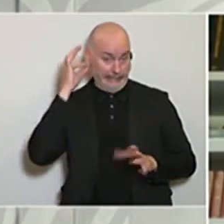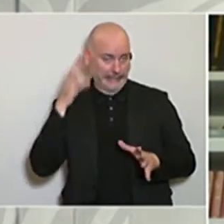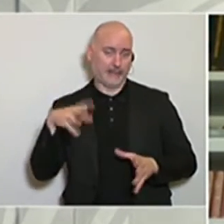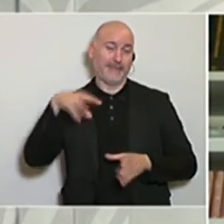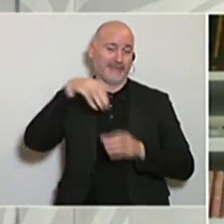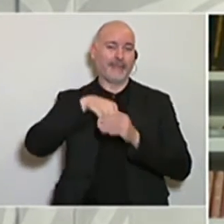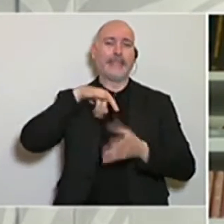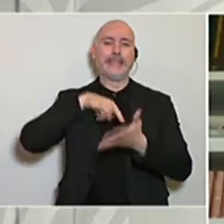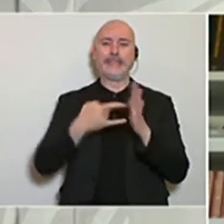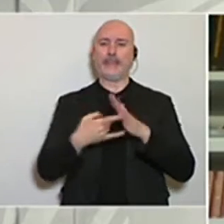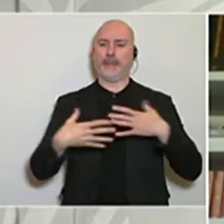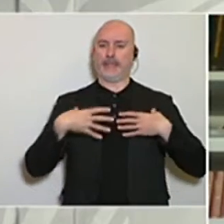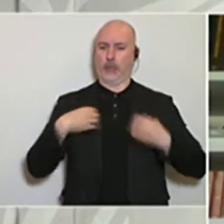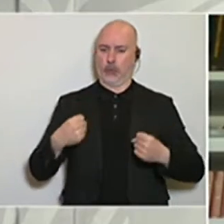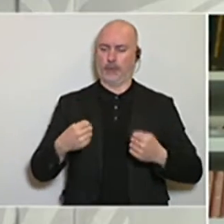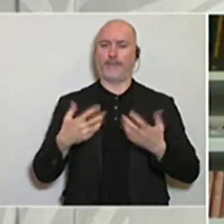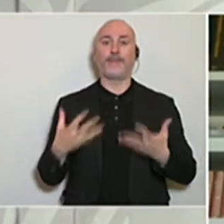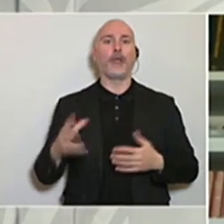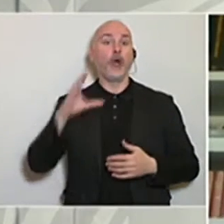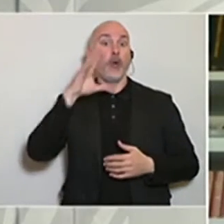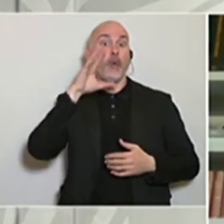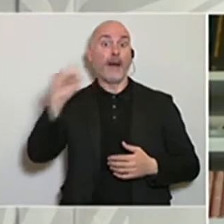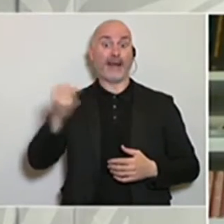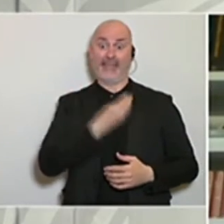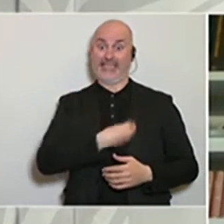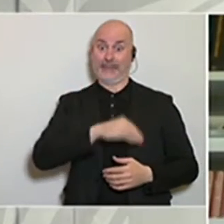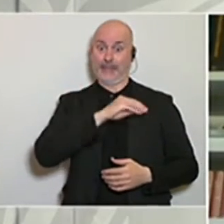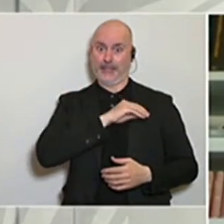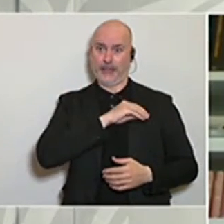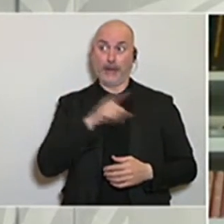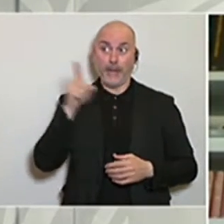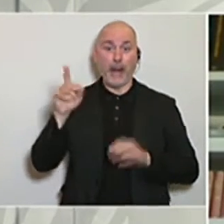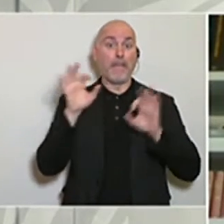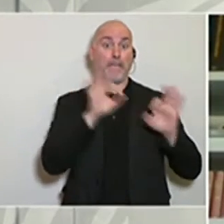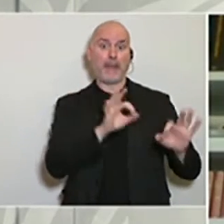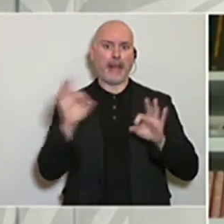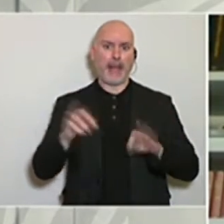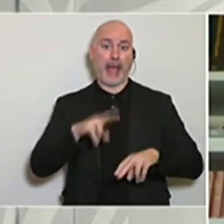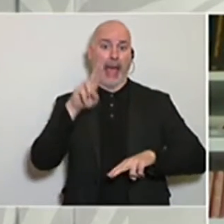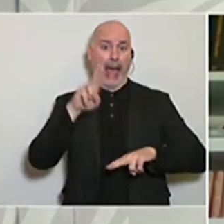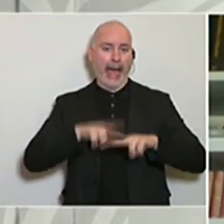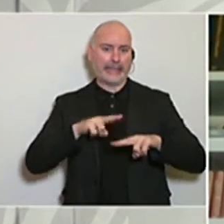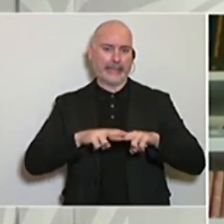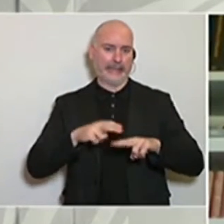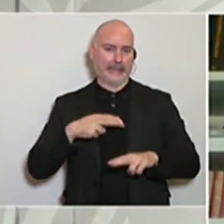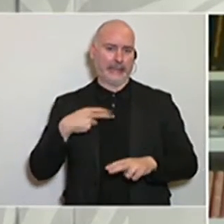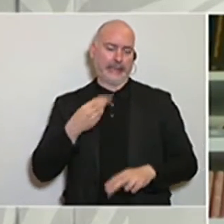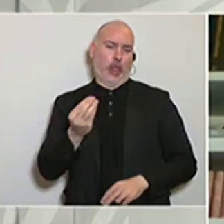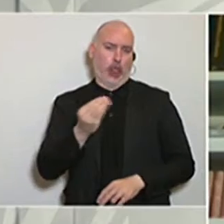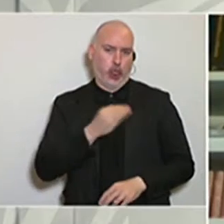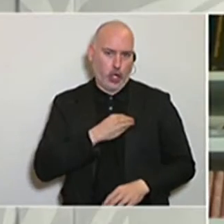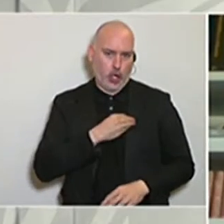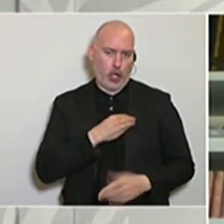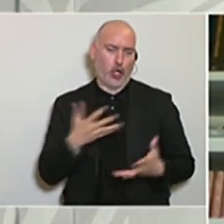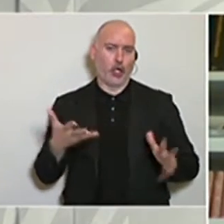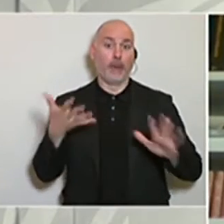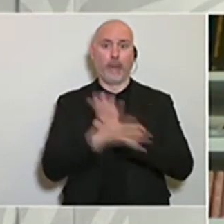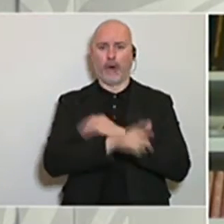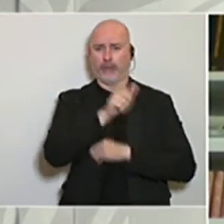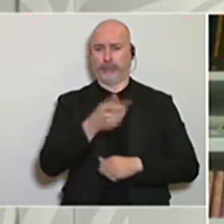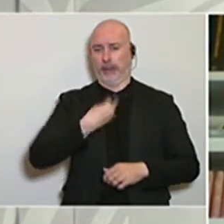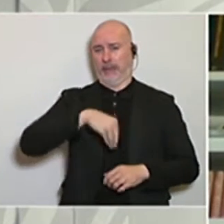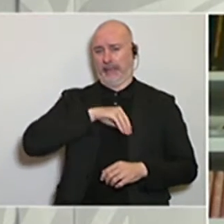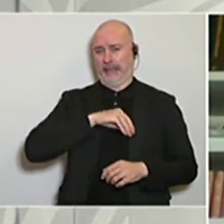sistema de salut. El govern espanyol està preparant actes de dol per totes les víctimes que hi ha hagut del